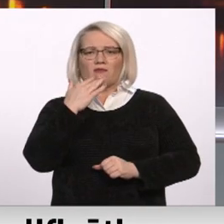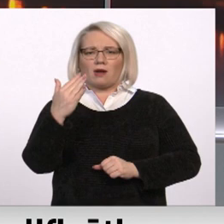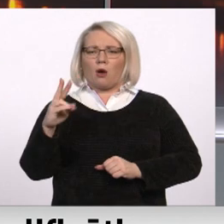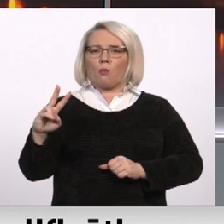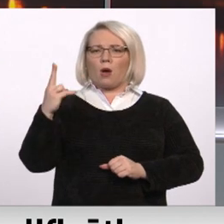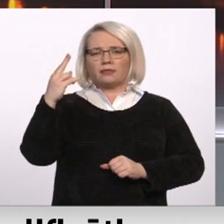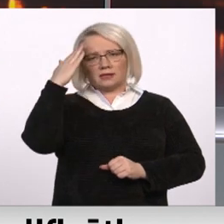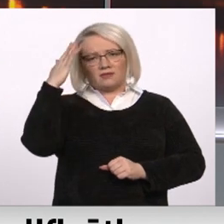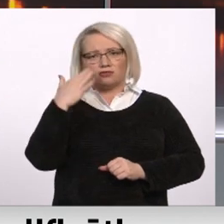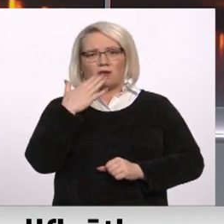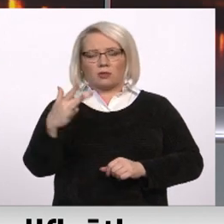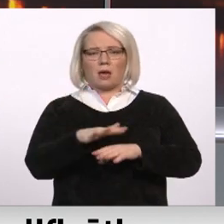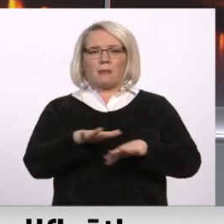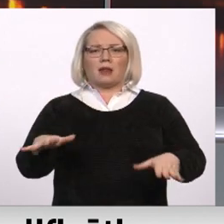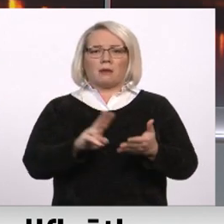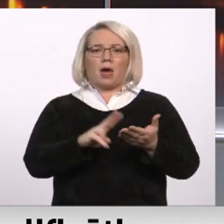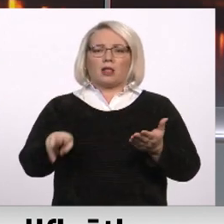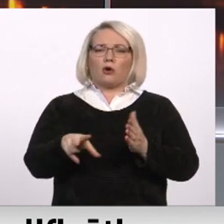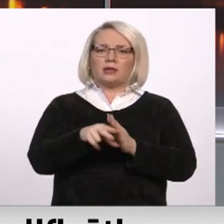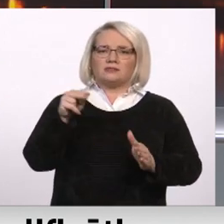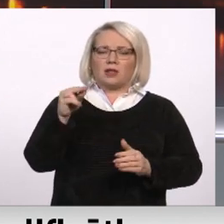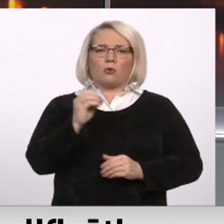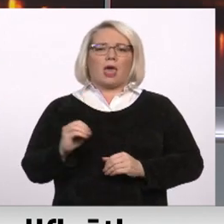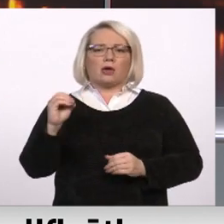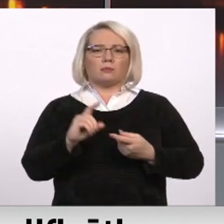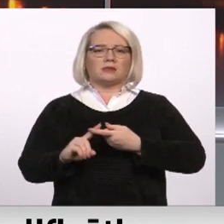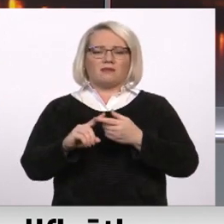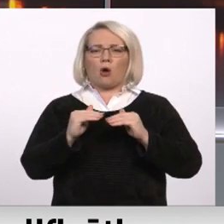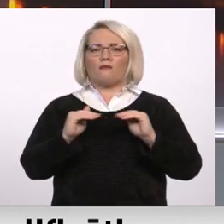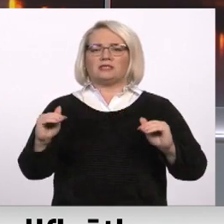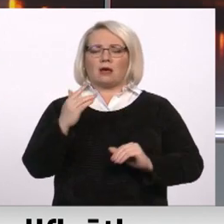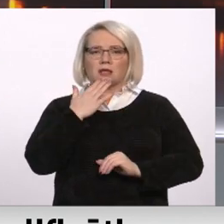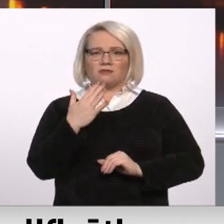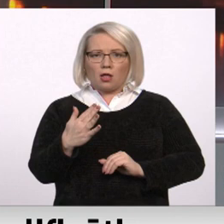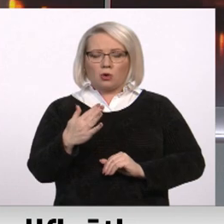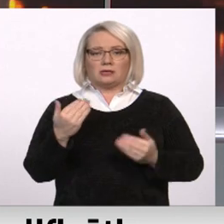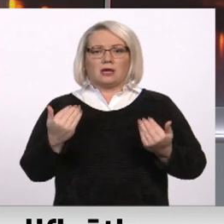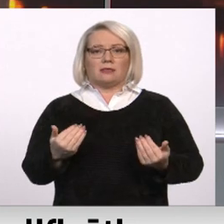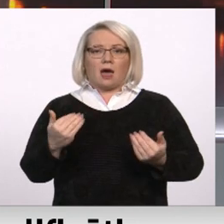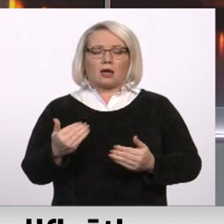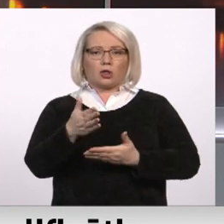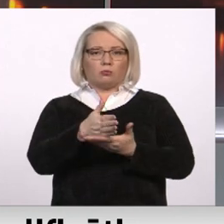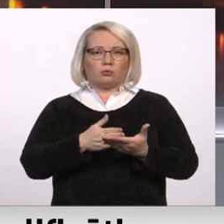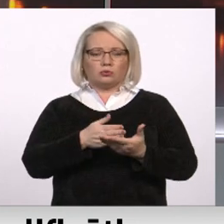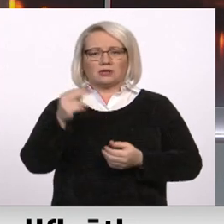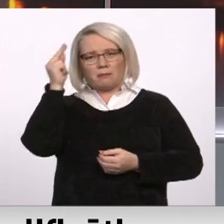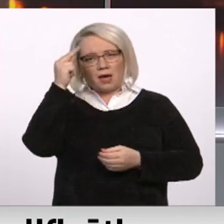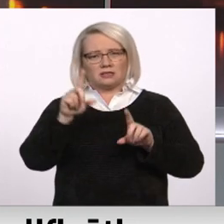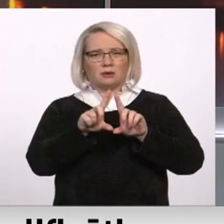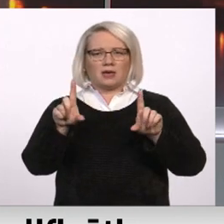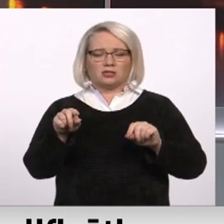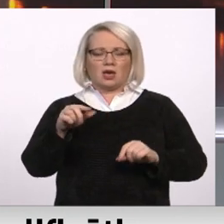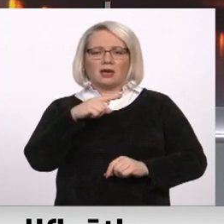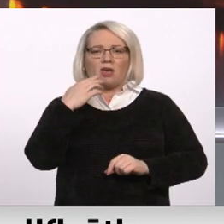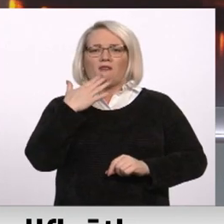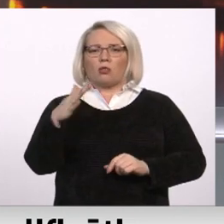otru svešvalodu, bērniem ļaujot izvēlēties kādu no Eiropas Savienības oficiālajām valodām. Pašlaik gandrīz puse mācību iestāžu valstī krievu